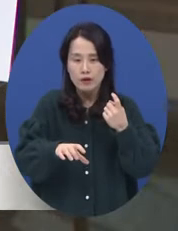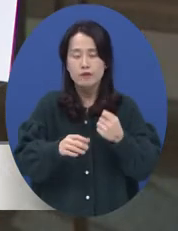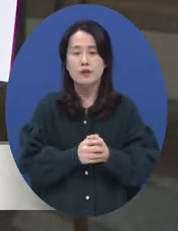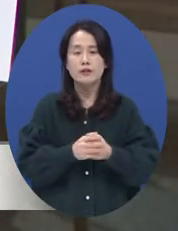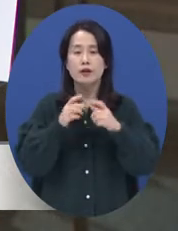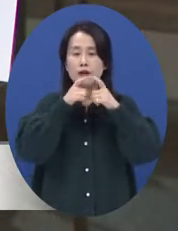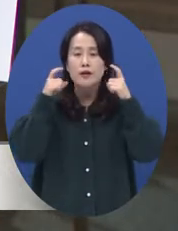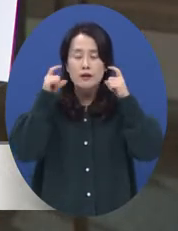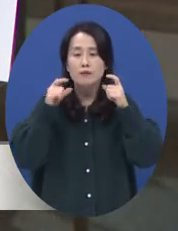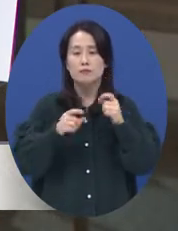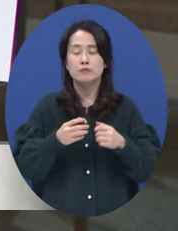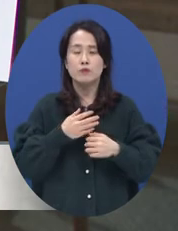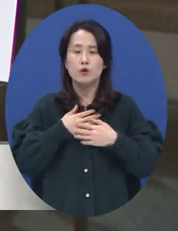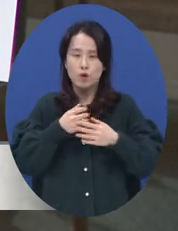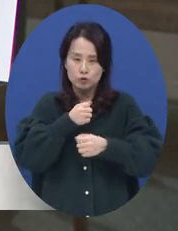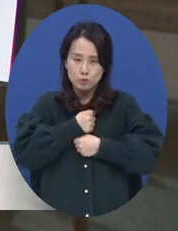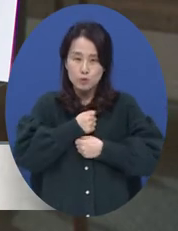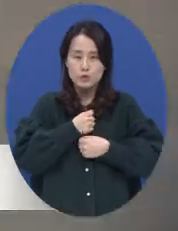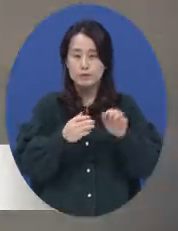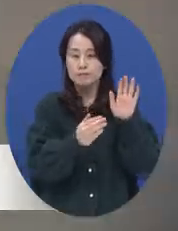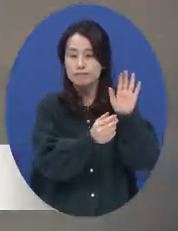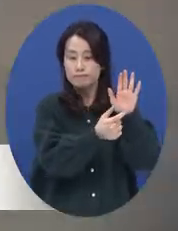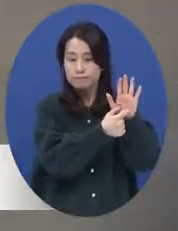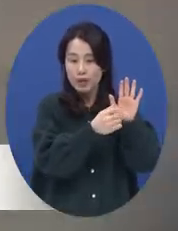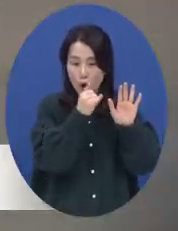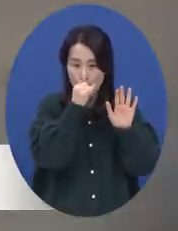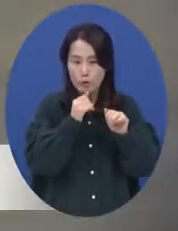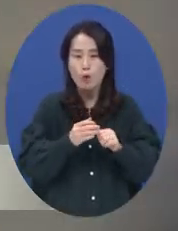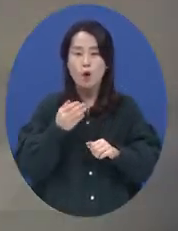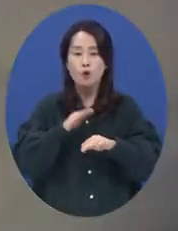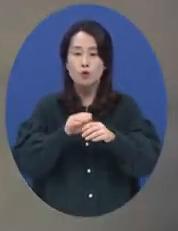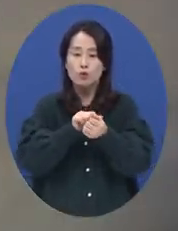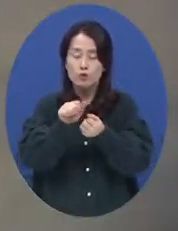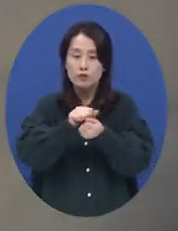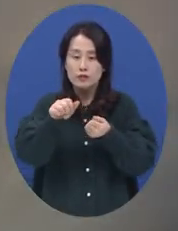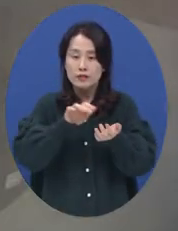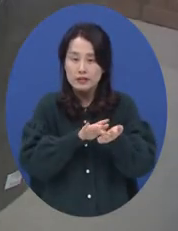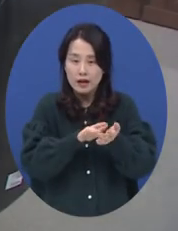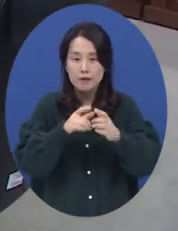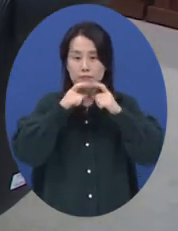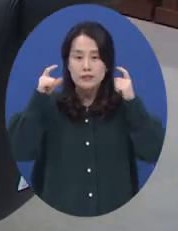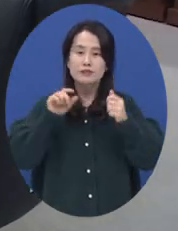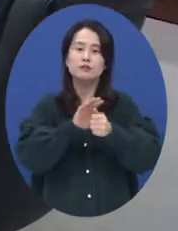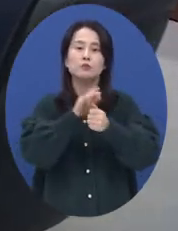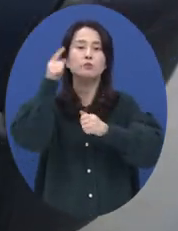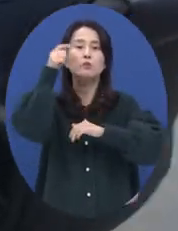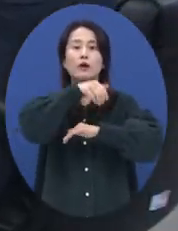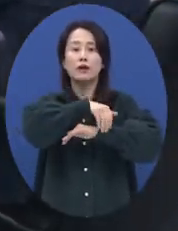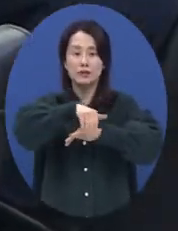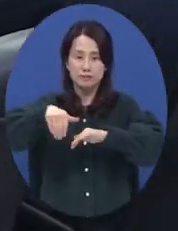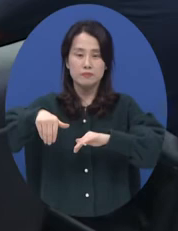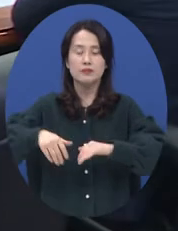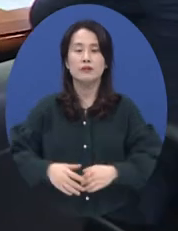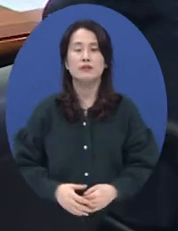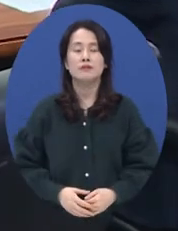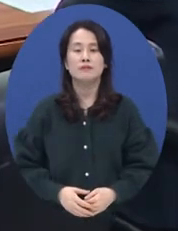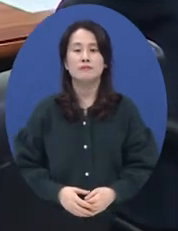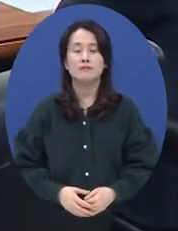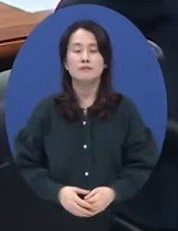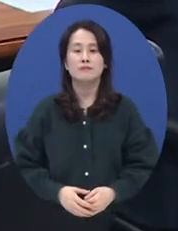세우고 종사자들을 대상으로 손소독제와 마스크 지원을 시행할 계획입니다. 경기GTV 구영슬입니다.